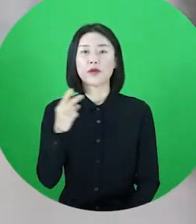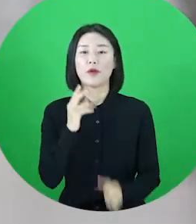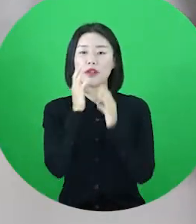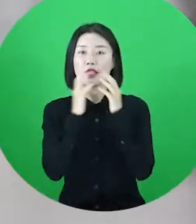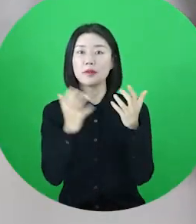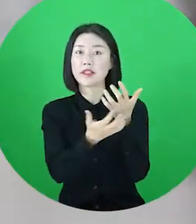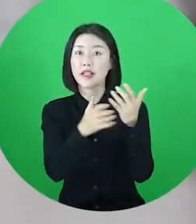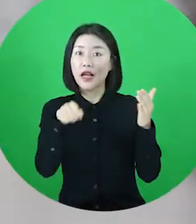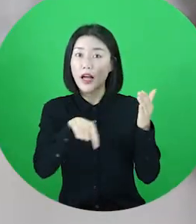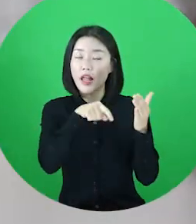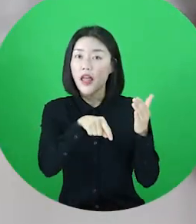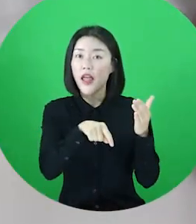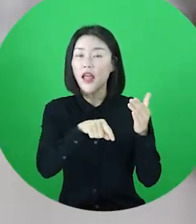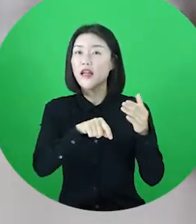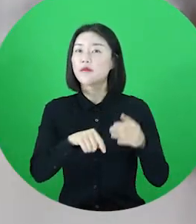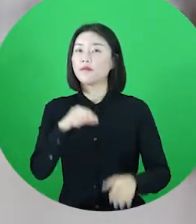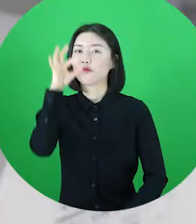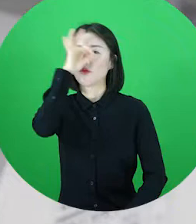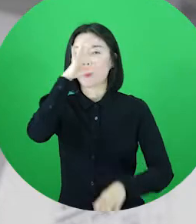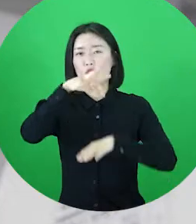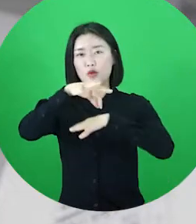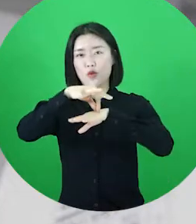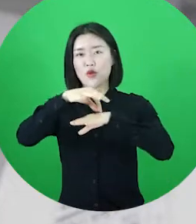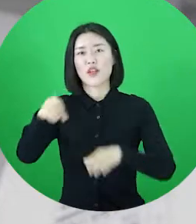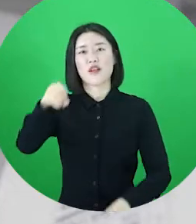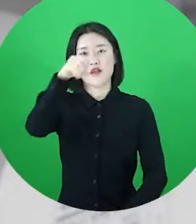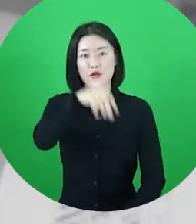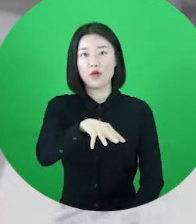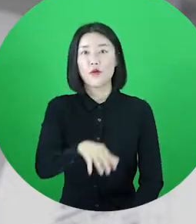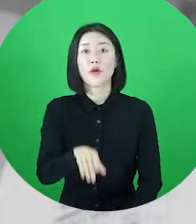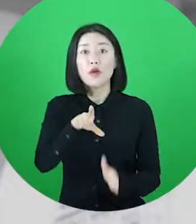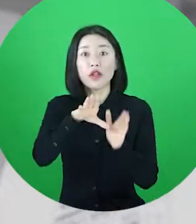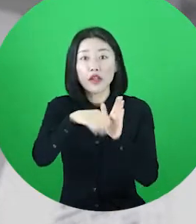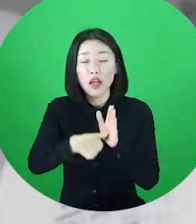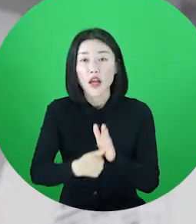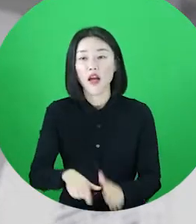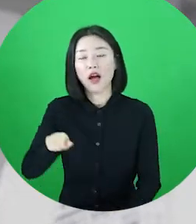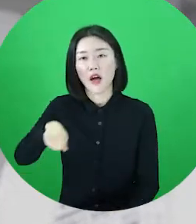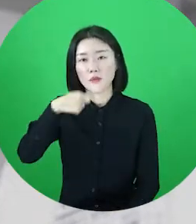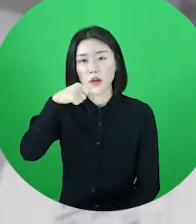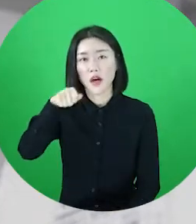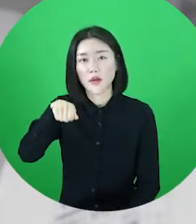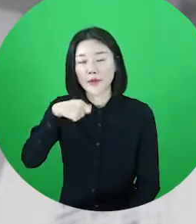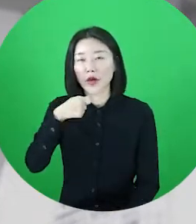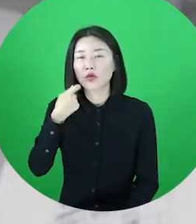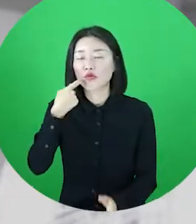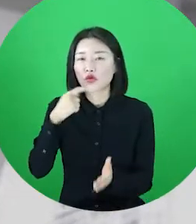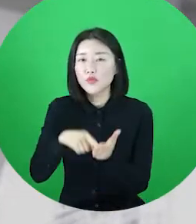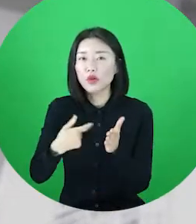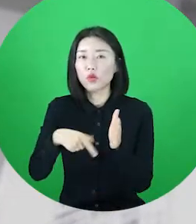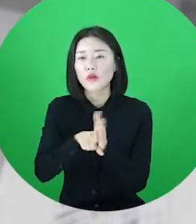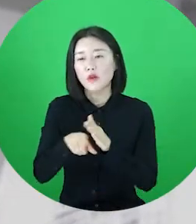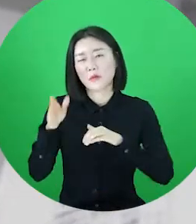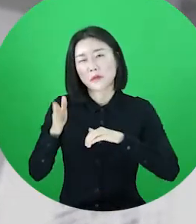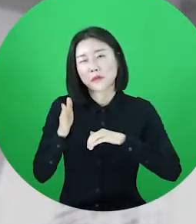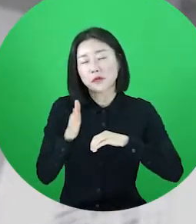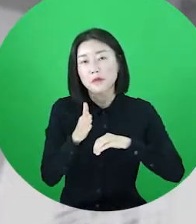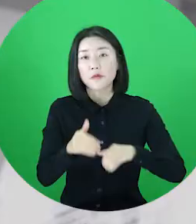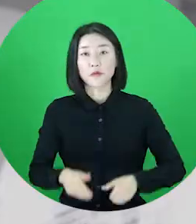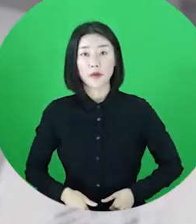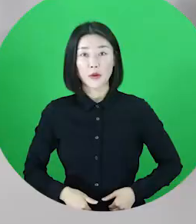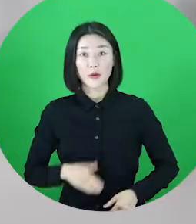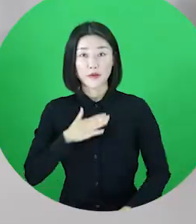김치찌개에는 돼지고기가 들어갑니다. 한 입에 먹기 좋게 작게 썰어진 돼지고기로 준비해 주세요.